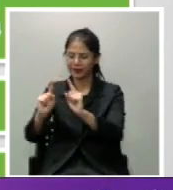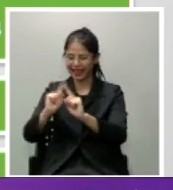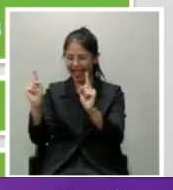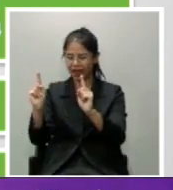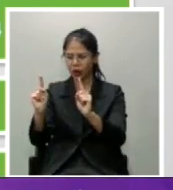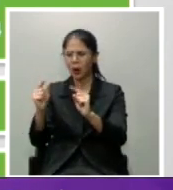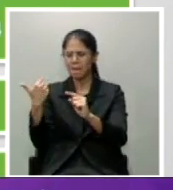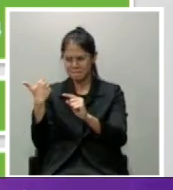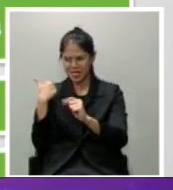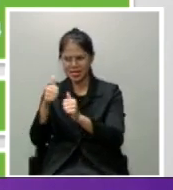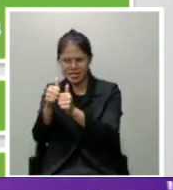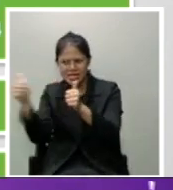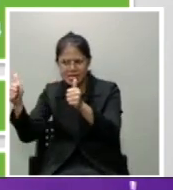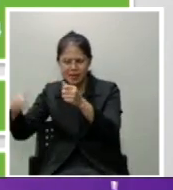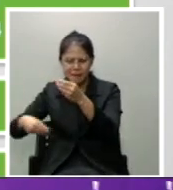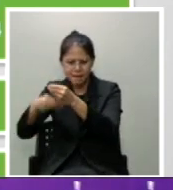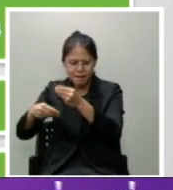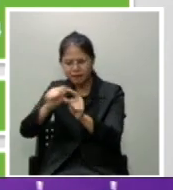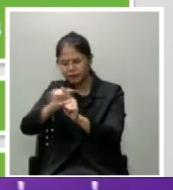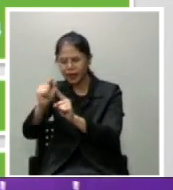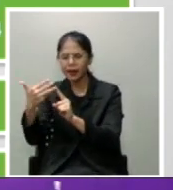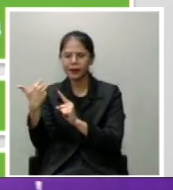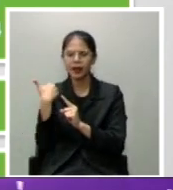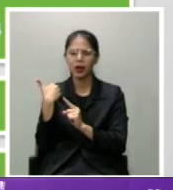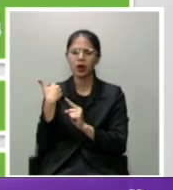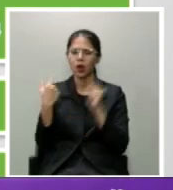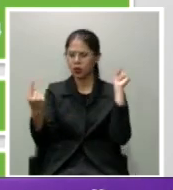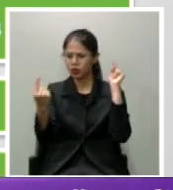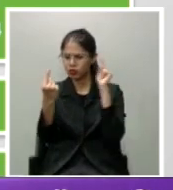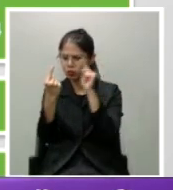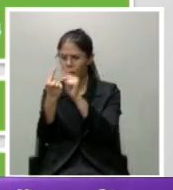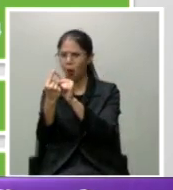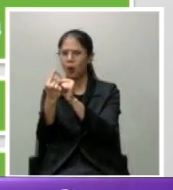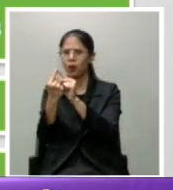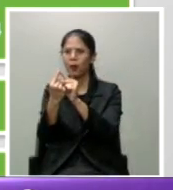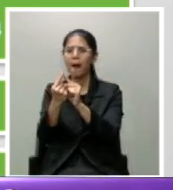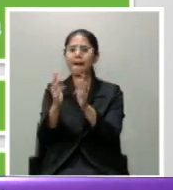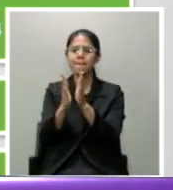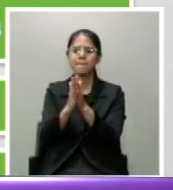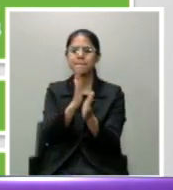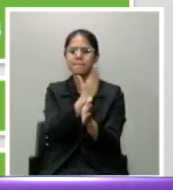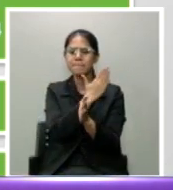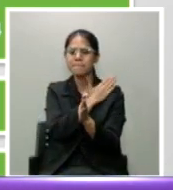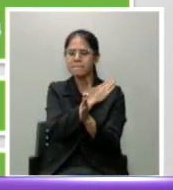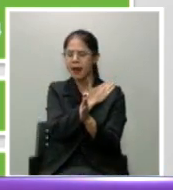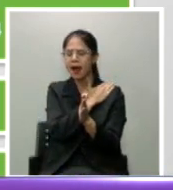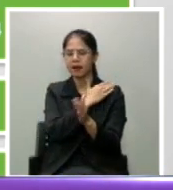แต่มันเกิดเป็นผลดีตรงนี้ก็ต้องบอกว่าพระสยามเทวาธิราชช่วย